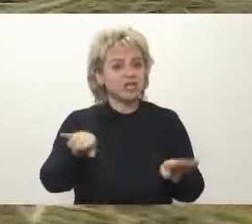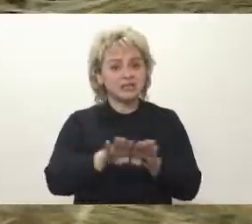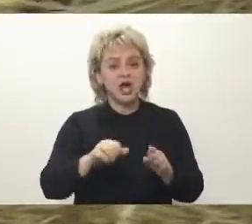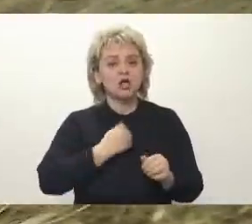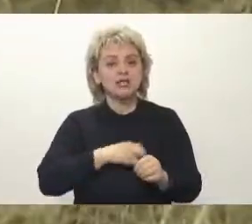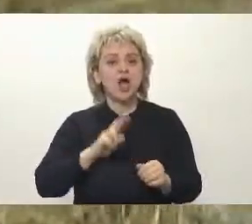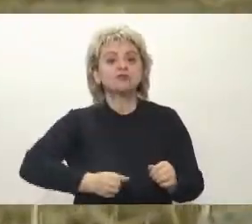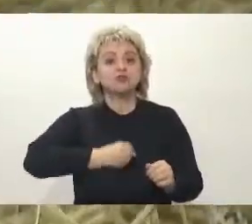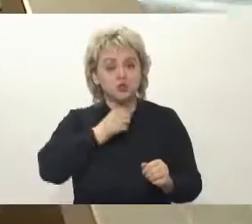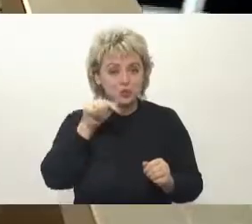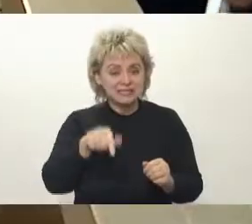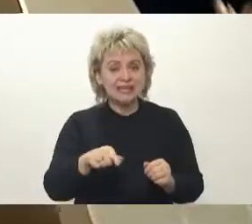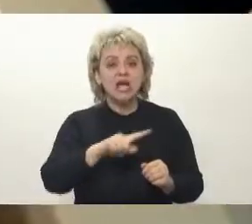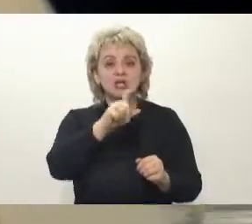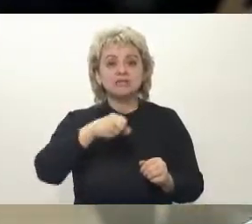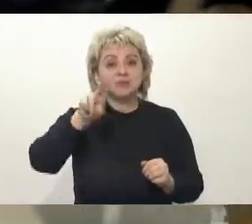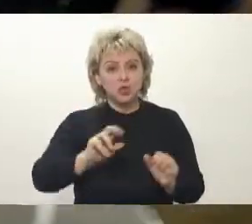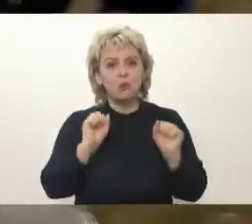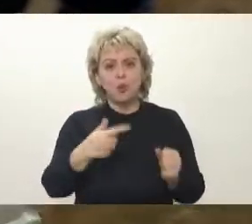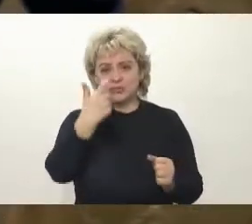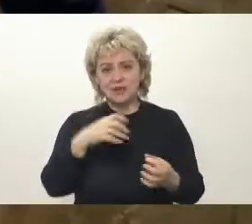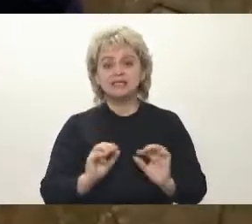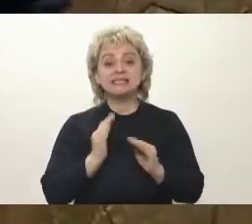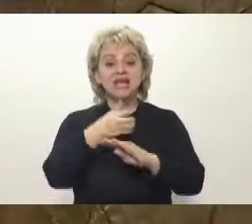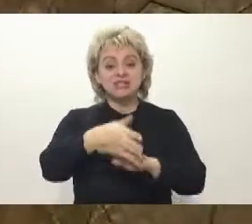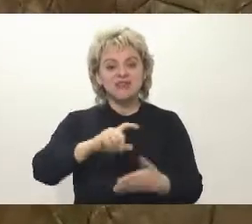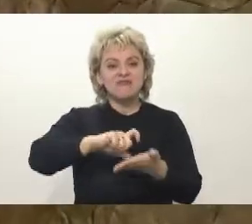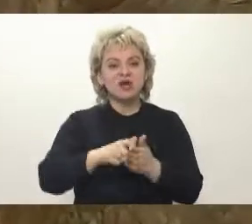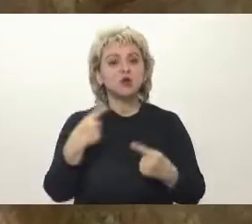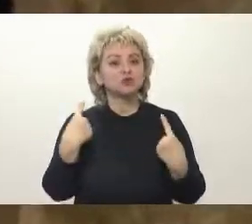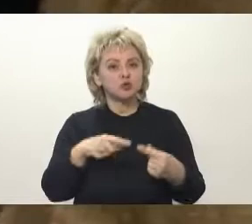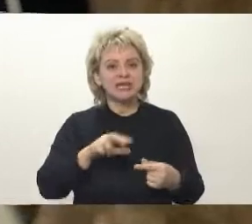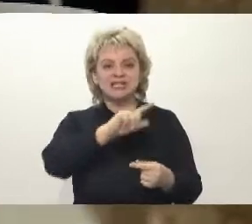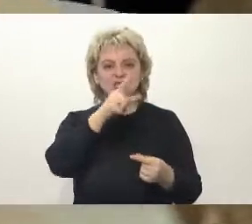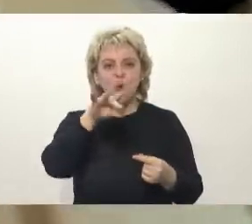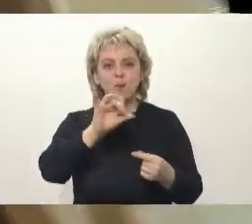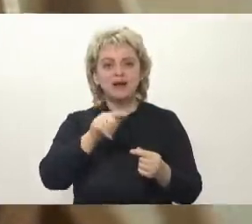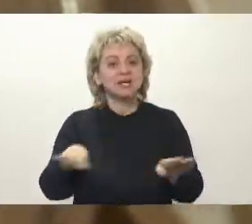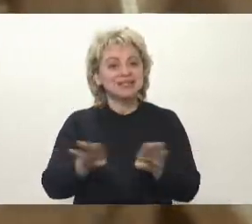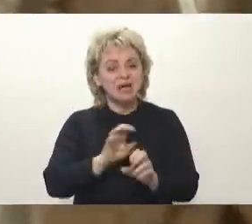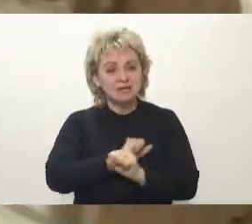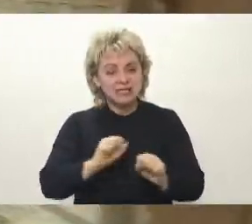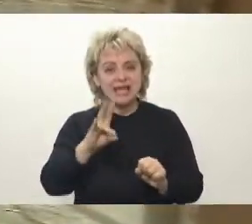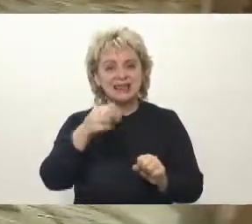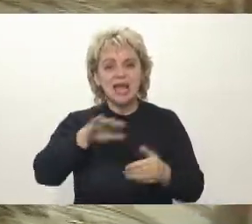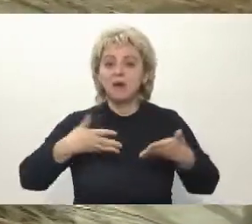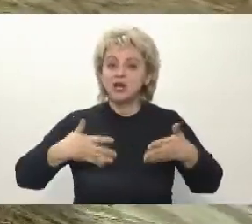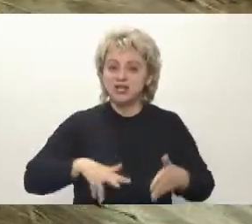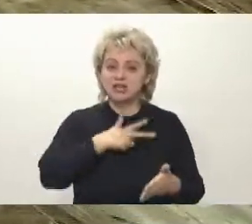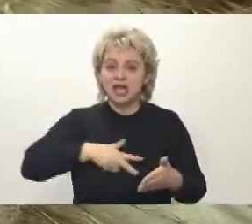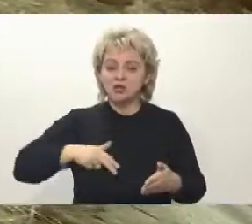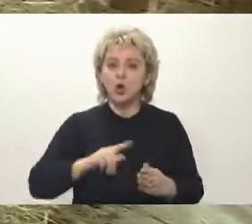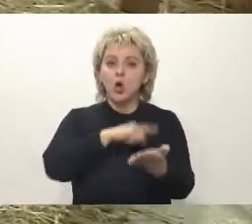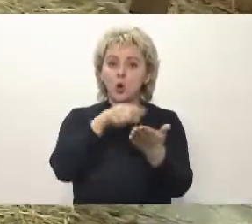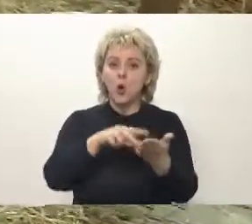как взрослый бегемот. И зоологи могут себе позволить зайти в вольер. Хотя в других зоопарках так не принято. Найма родилась в зоопарке датского